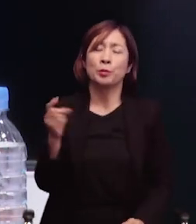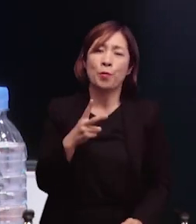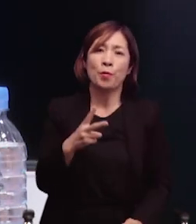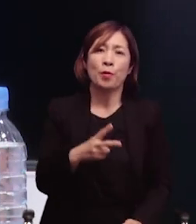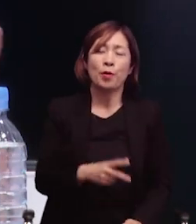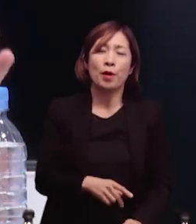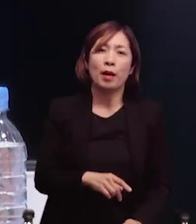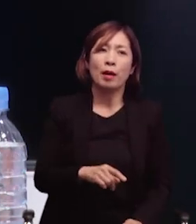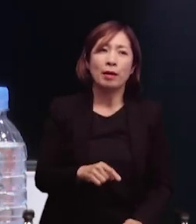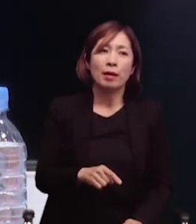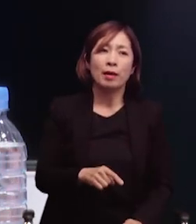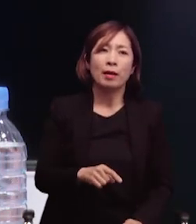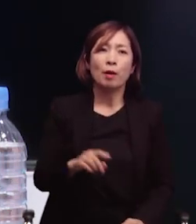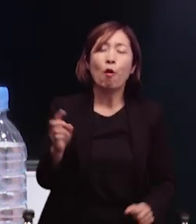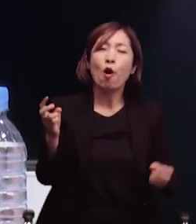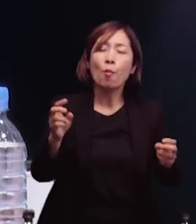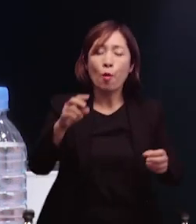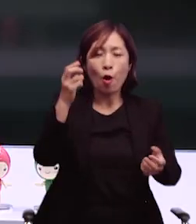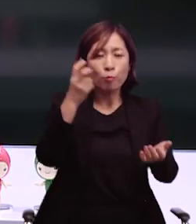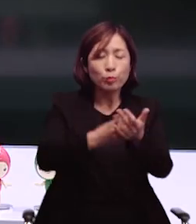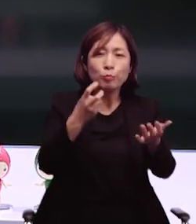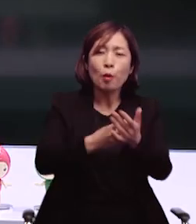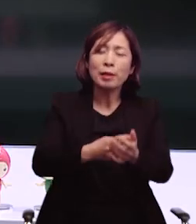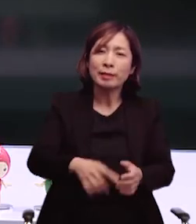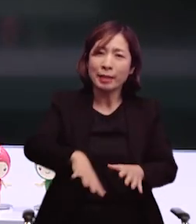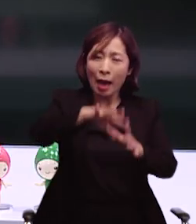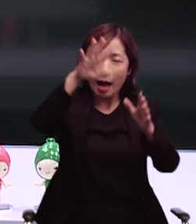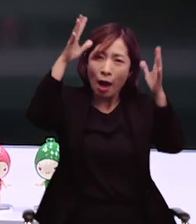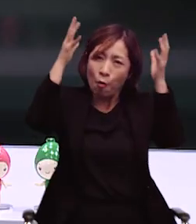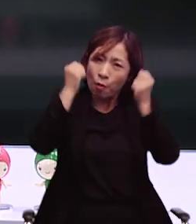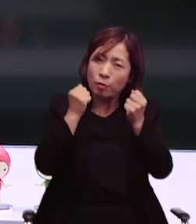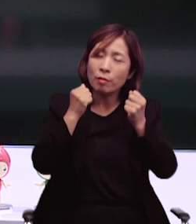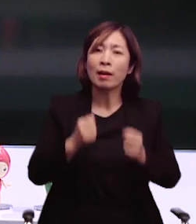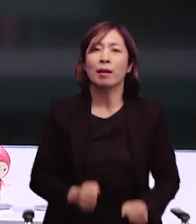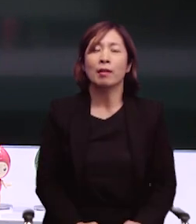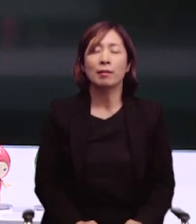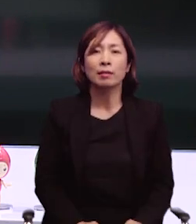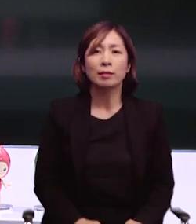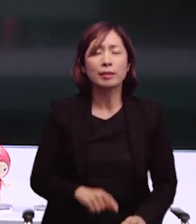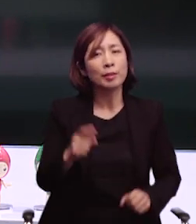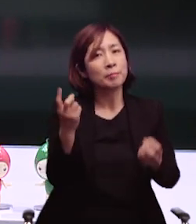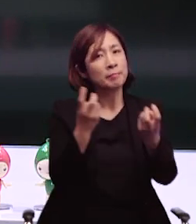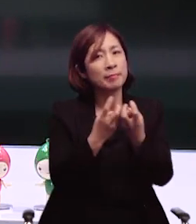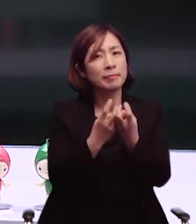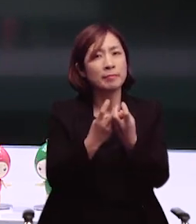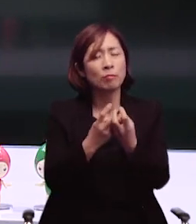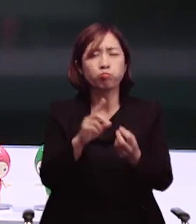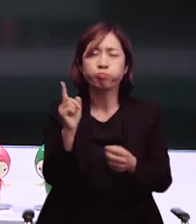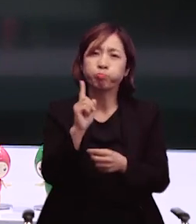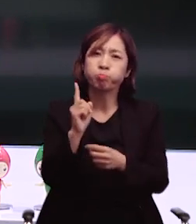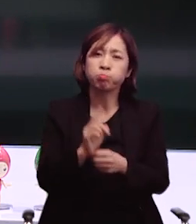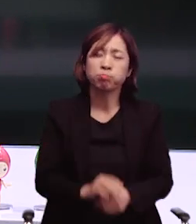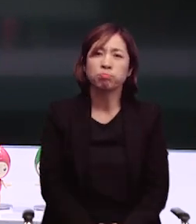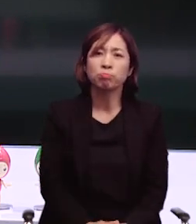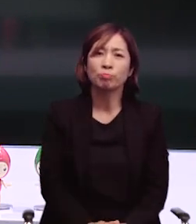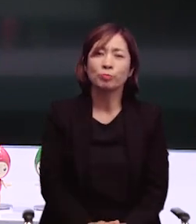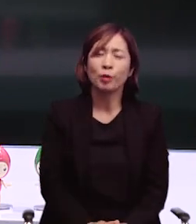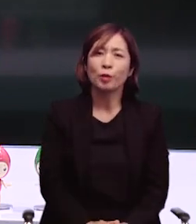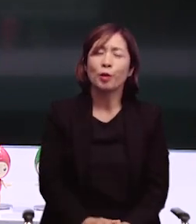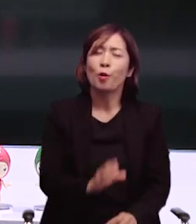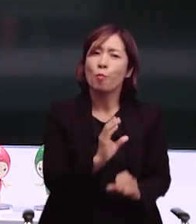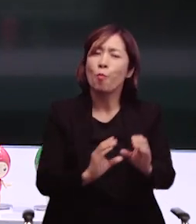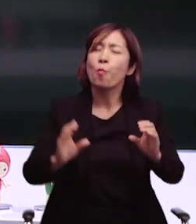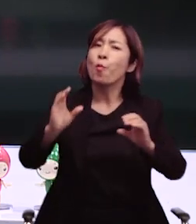이런 문화 문법을 다워 볼게요 이런 것들은 어 뭐랄까 봇주